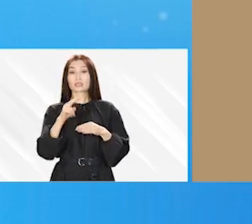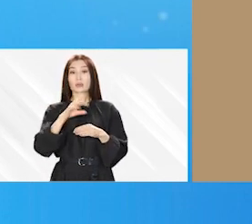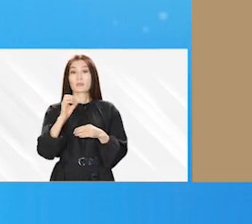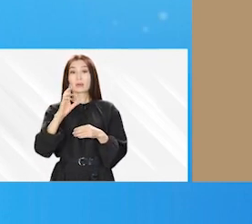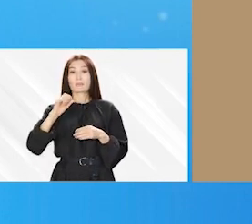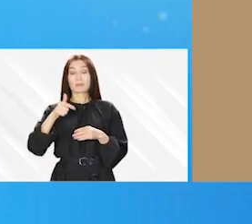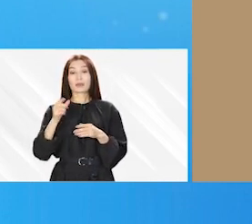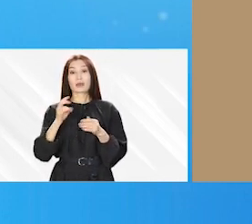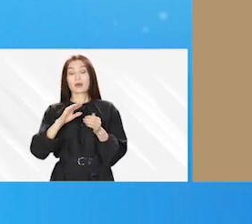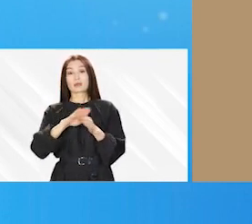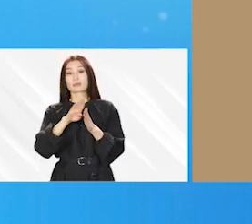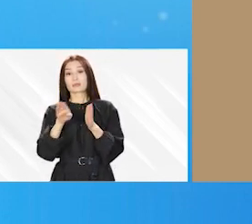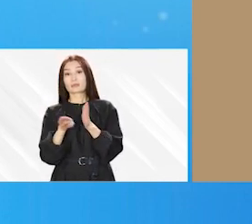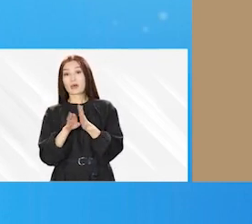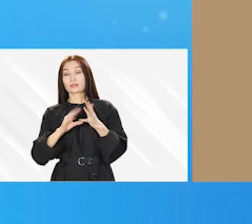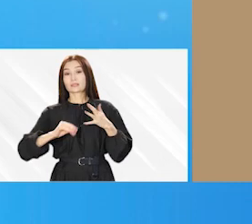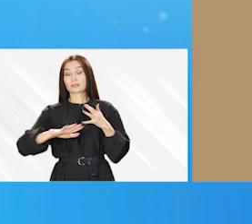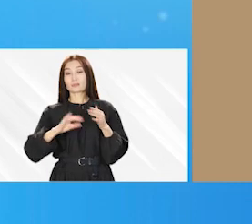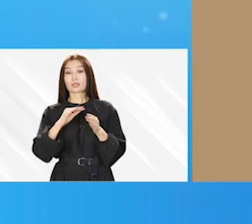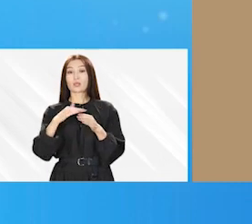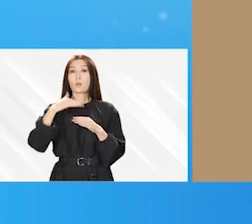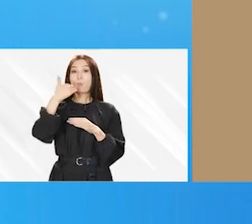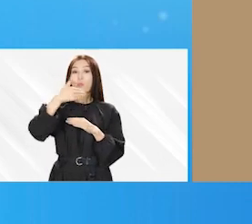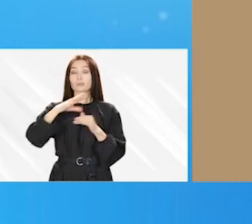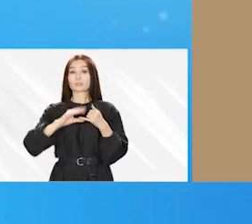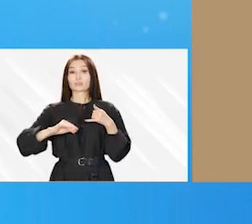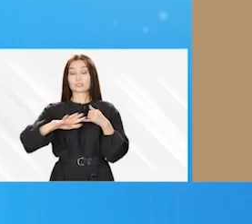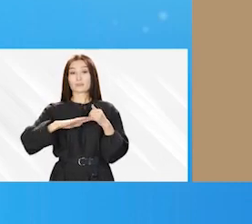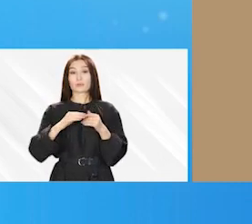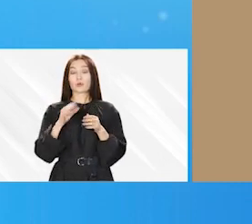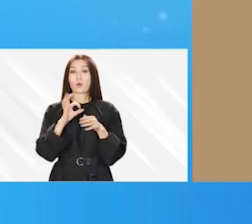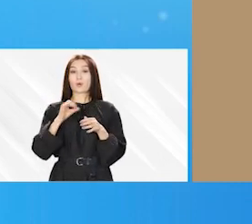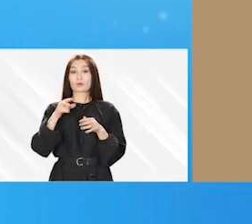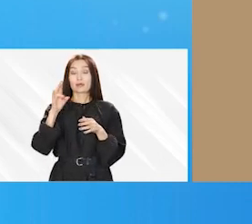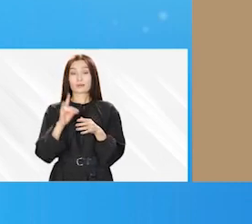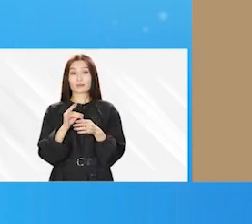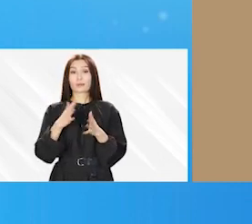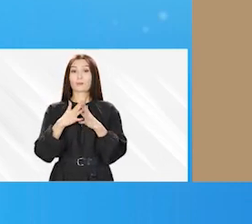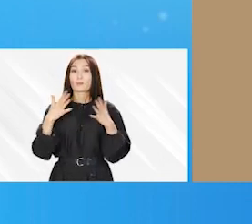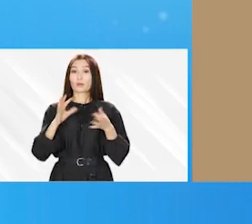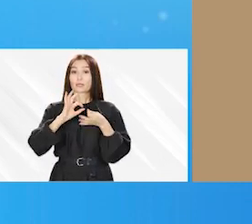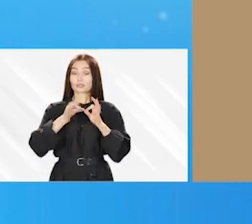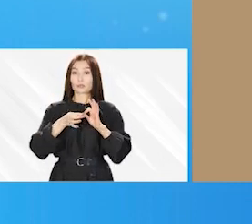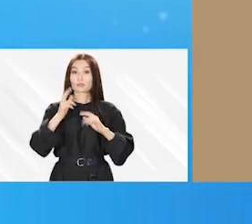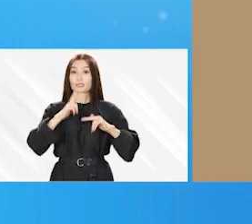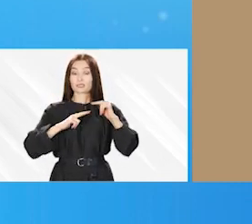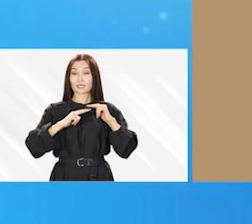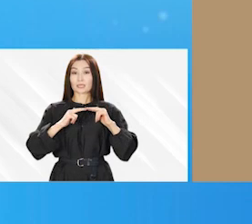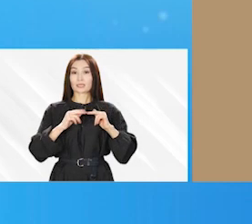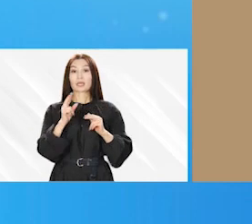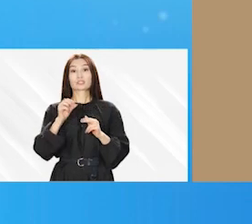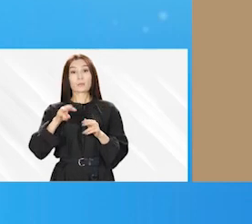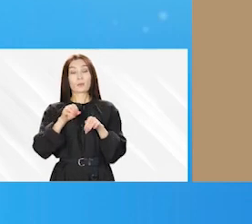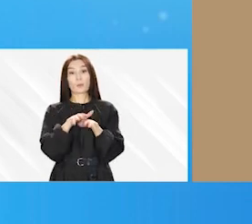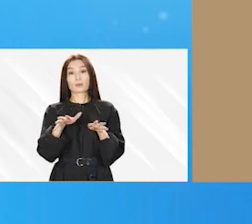надземные и подземные органы в единую систему связи с этим он имеет более сложное строение чем